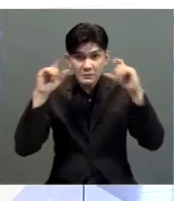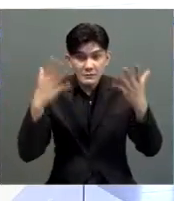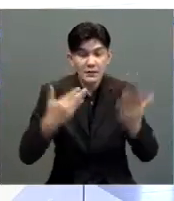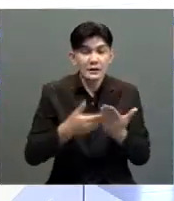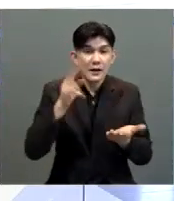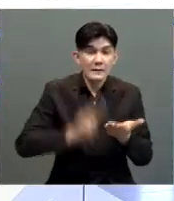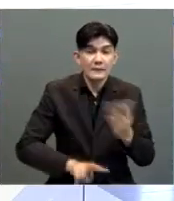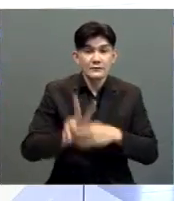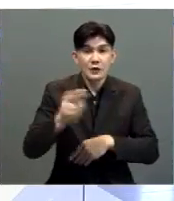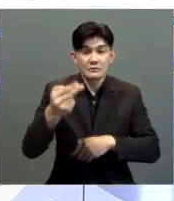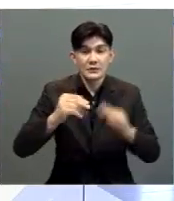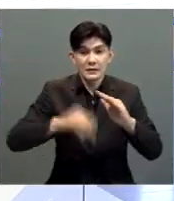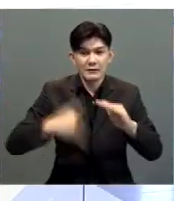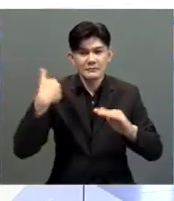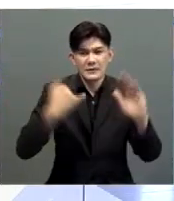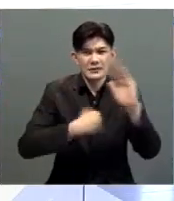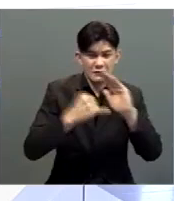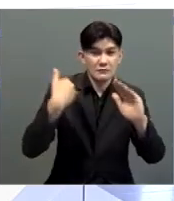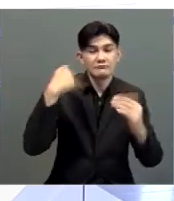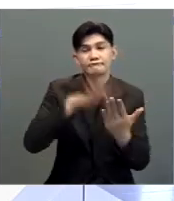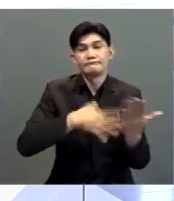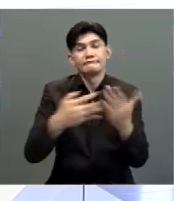เสียชีวิตและมีผู้สัมผัสใกล้ชิดเข้าเกณฑ์สอบสวนโรคหลายคนจึงจำเป็นต้องปิดพื้นที่ส่วนที่อุบลราชธานีนะคะเป็นอีกหนึ่งจังหวะที่ประกาศออกมาชัดเจนแล้วนะคะว่าต้องใส่หน้ากากผ้าหรือหน้ากากอนามัยเมื่อออกจากบ้านไม่ว่าจะไปไหนก็แล้วแต่ถ้าไม่ใส่มีโทษปรับไม่เกิน20,000บาทหลายจังหวัดก็มีมาตรการนี้เหมือนกันนะคะให้